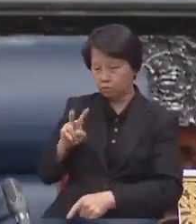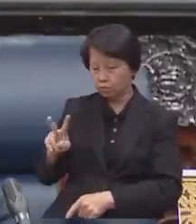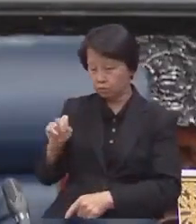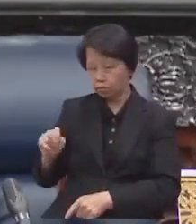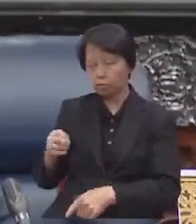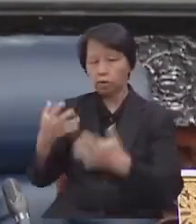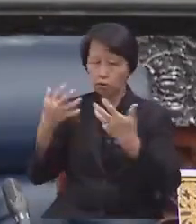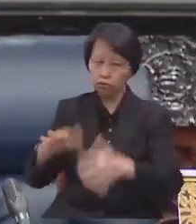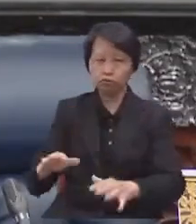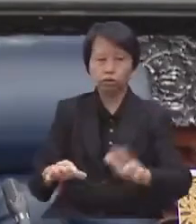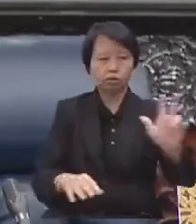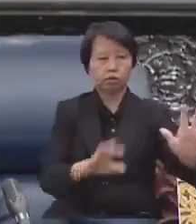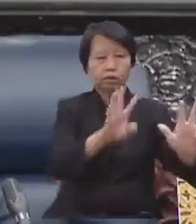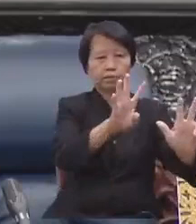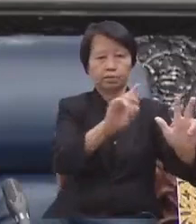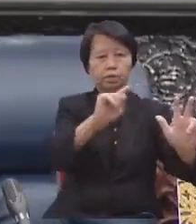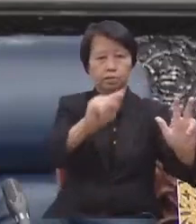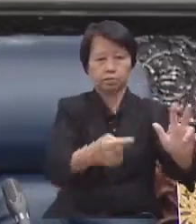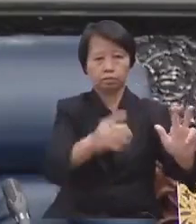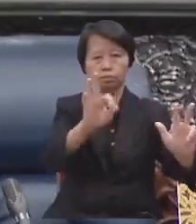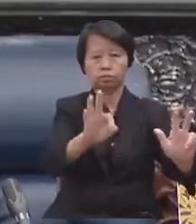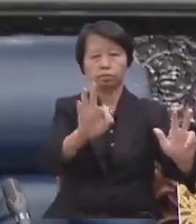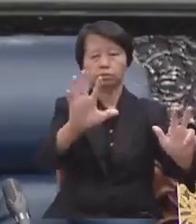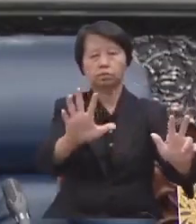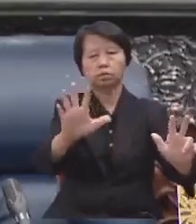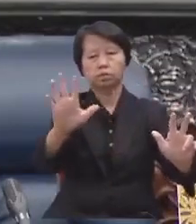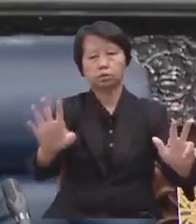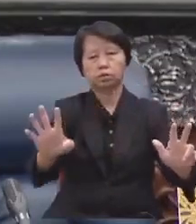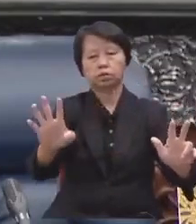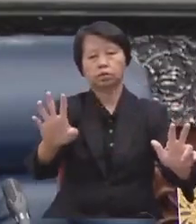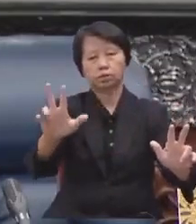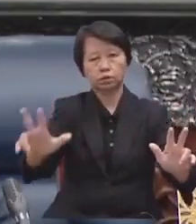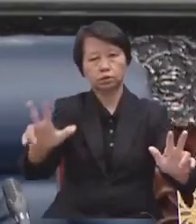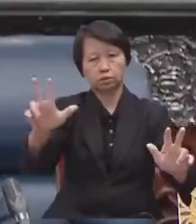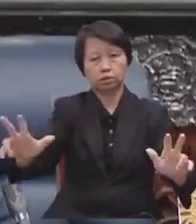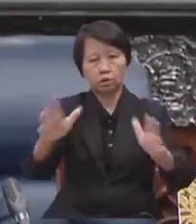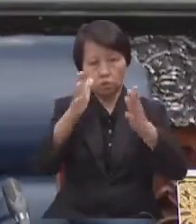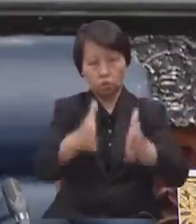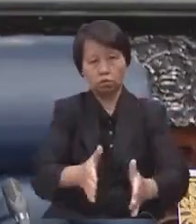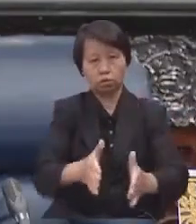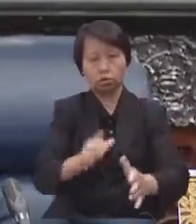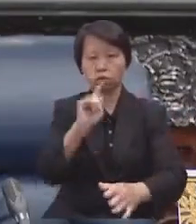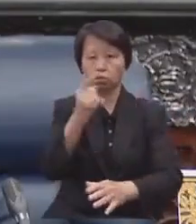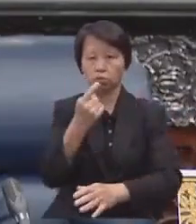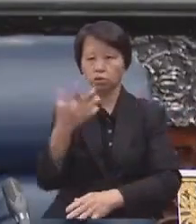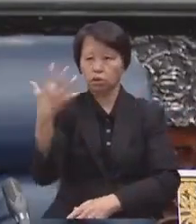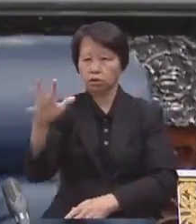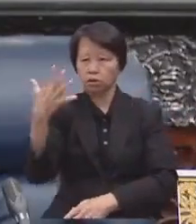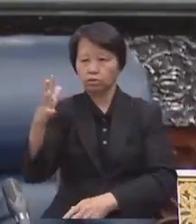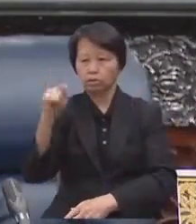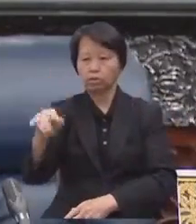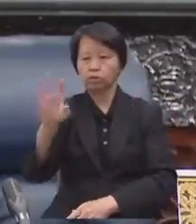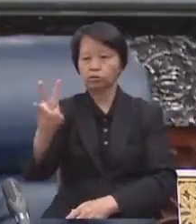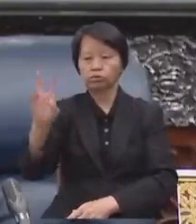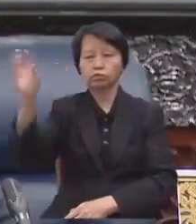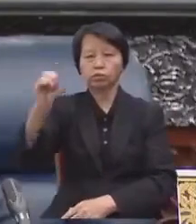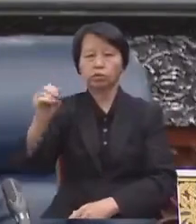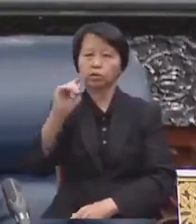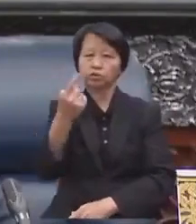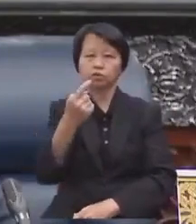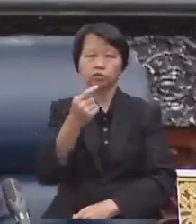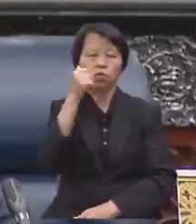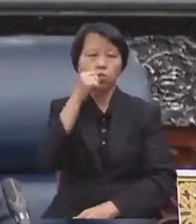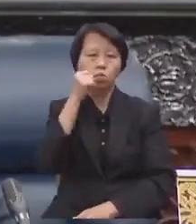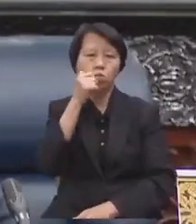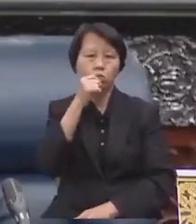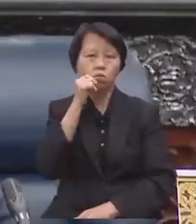seramai 34.000 ee 933 orang eee yaitu hanya 15 poin 700 saja